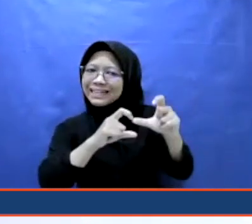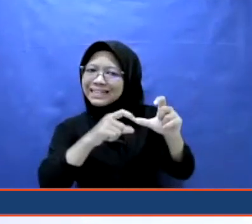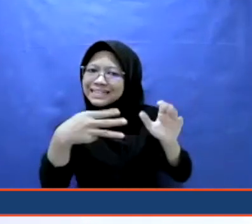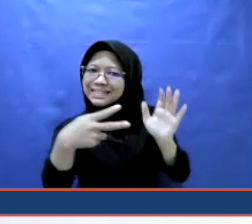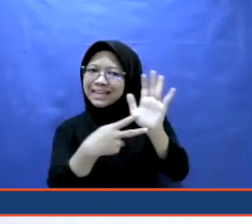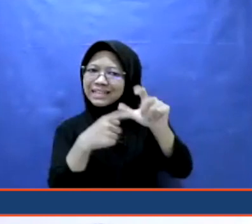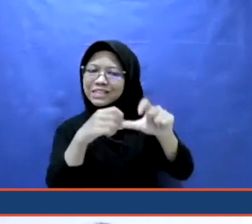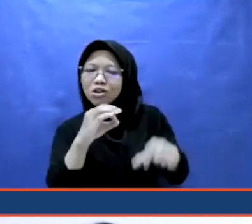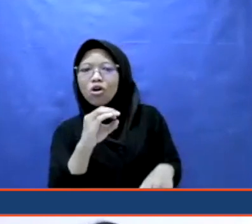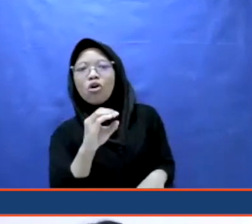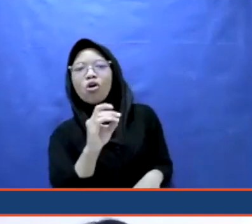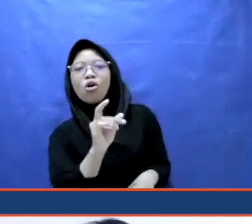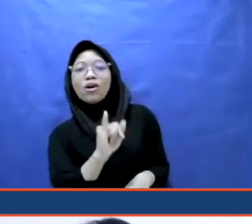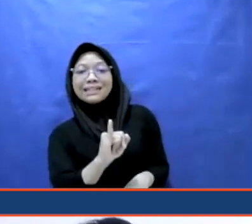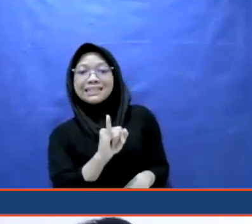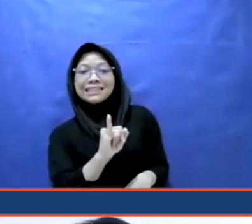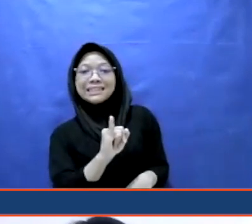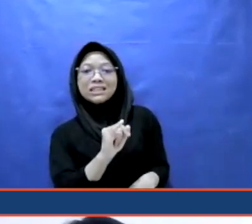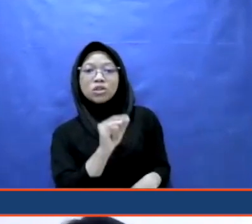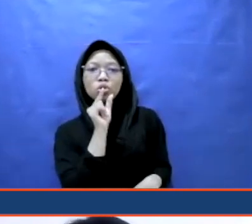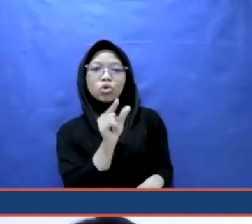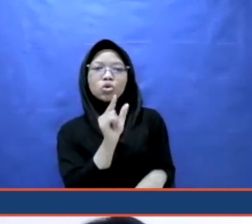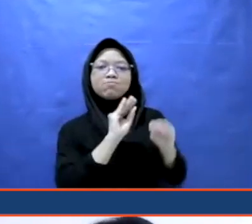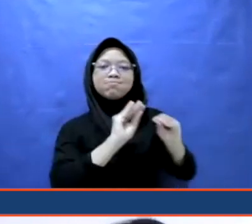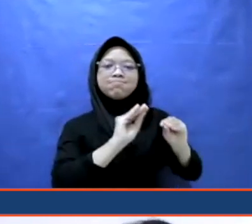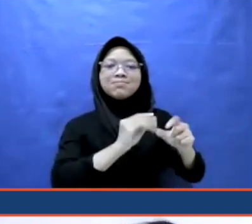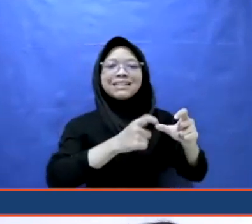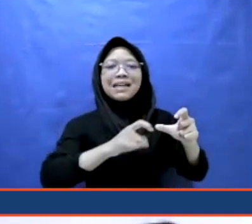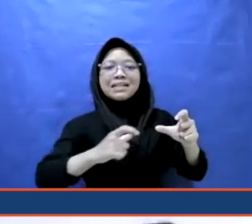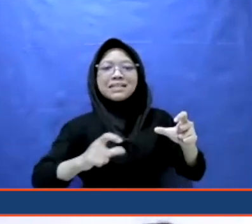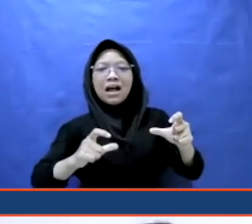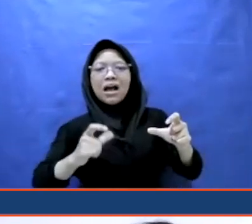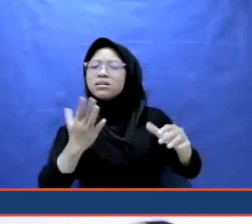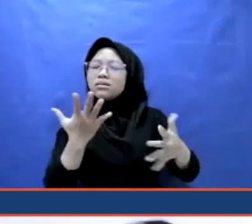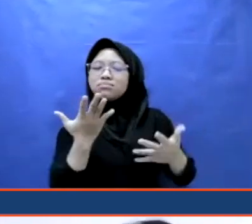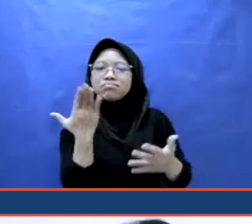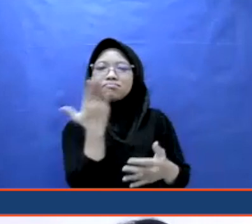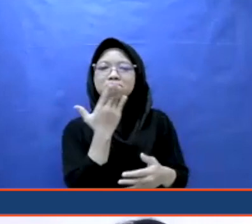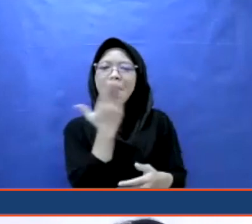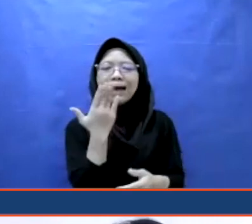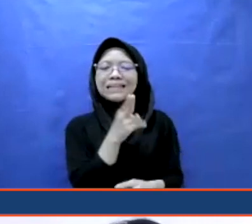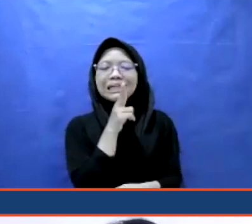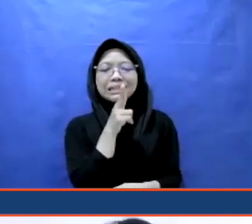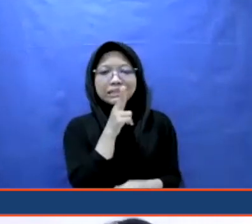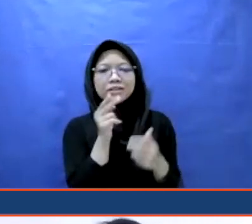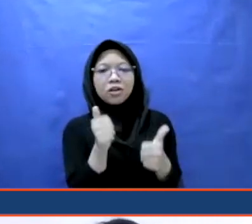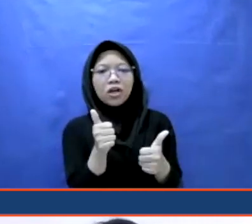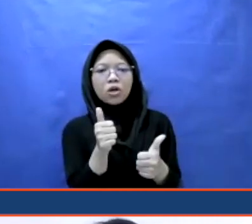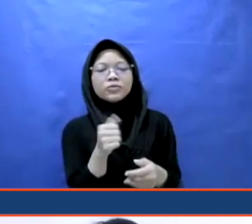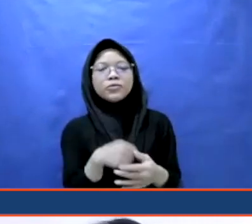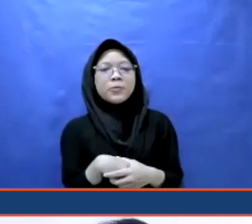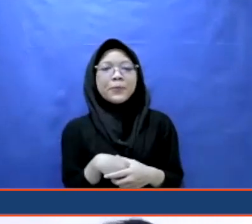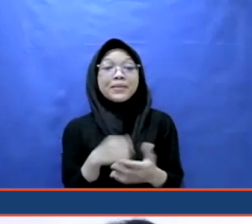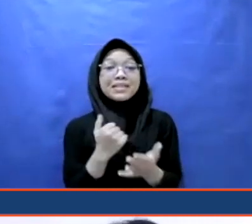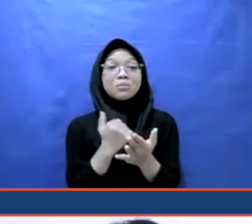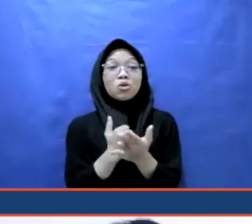Dalam pengajaran bahasa Inggris bagi pembelajar tunanetra jadi ada dua produk sebenarnya